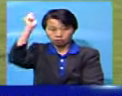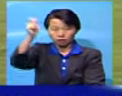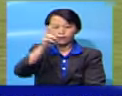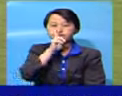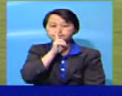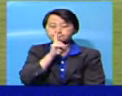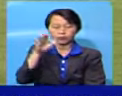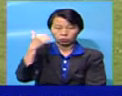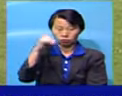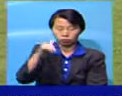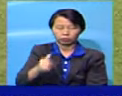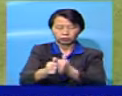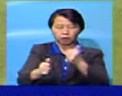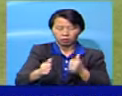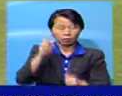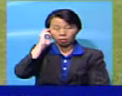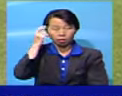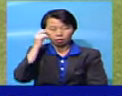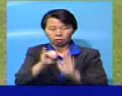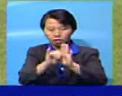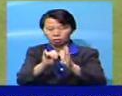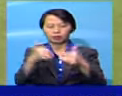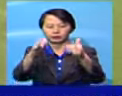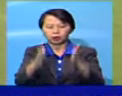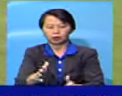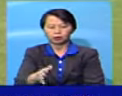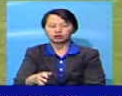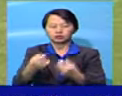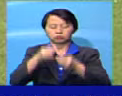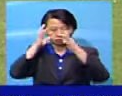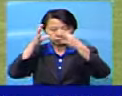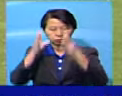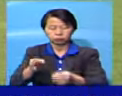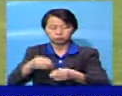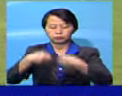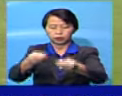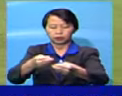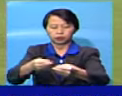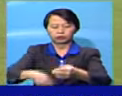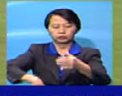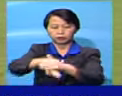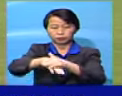merah dan kuning mengelak kesilapan identiti pemain dan keputusan pemberian sepakan